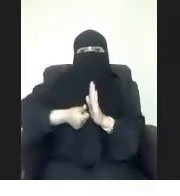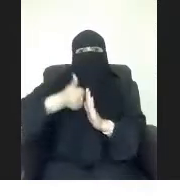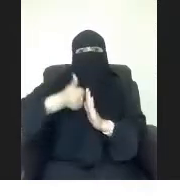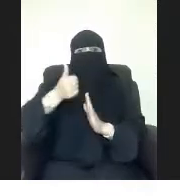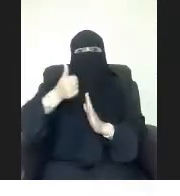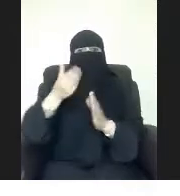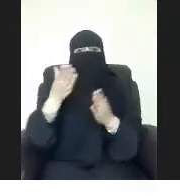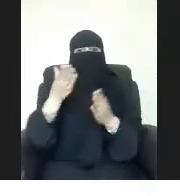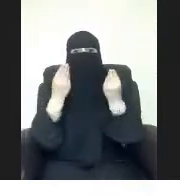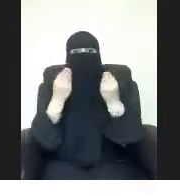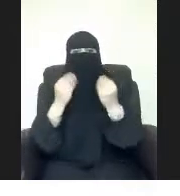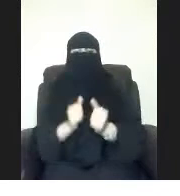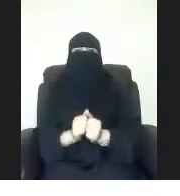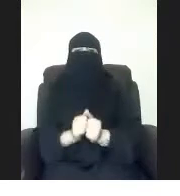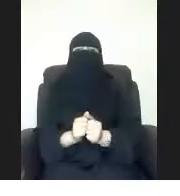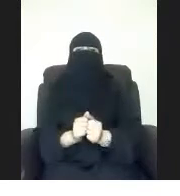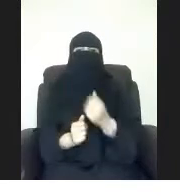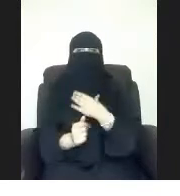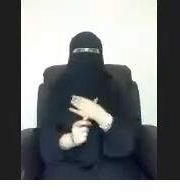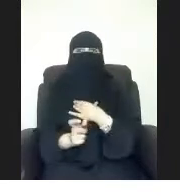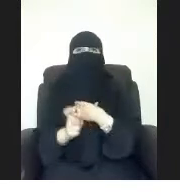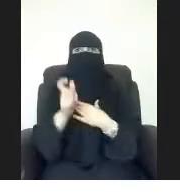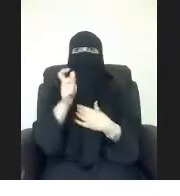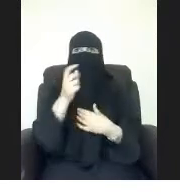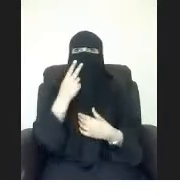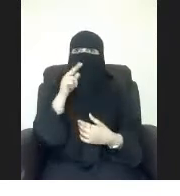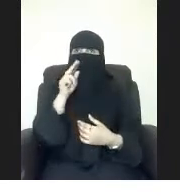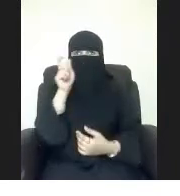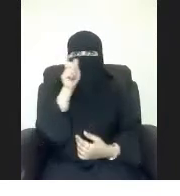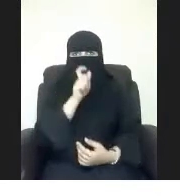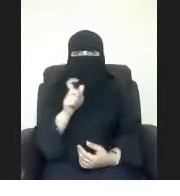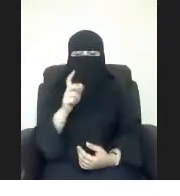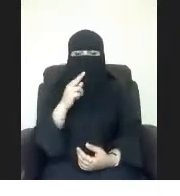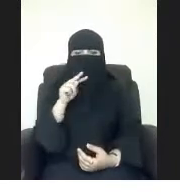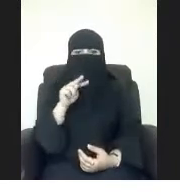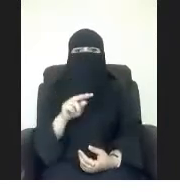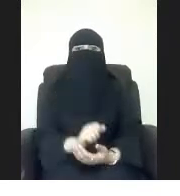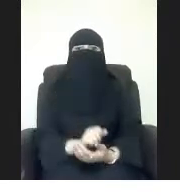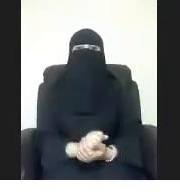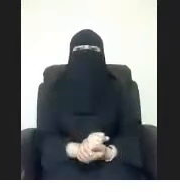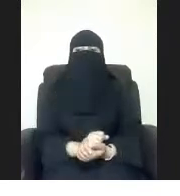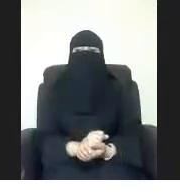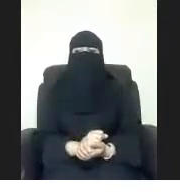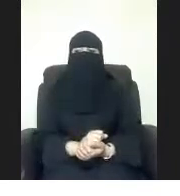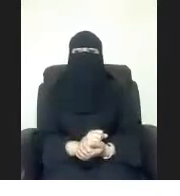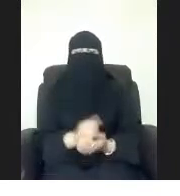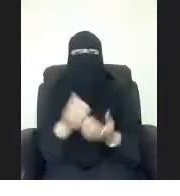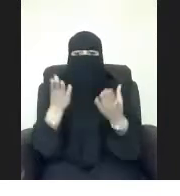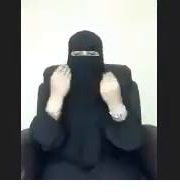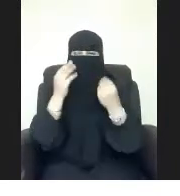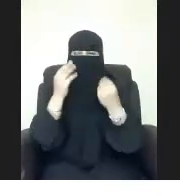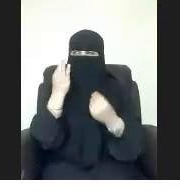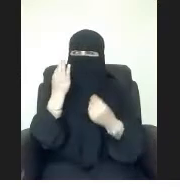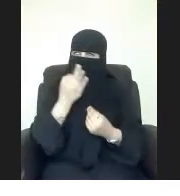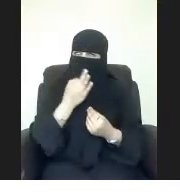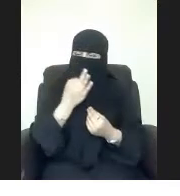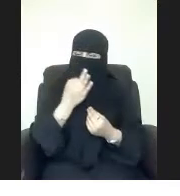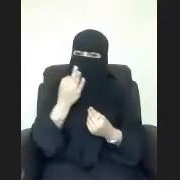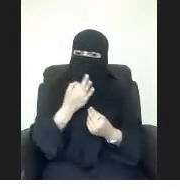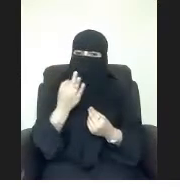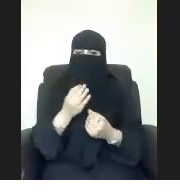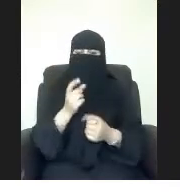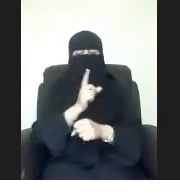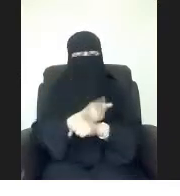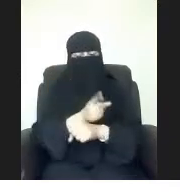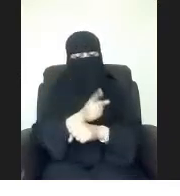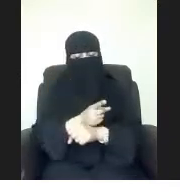لذلك الحقيقة نظرية Community of Inquiry أو مجتمع الاستقصاء مهم جدا الحقيقة، أن المعلمين